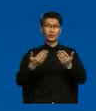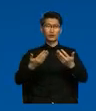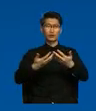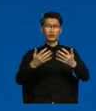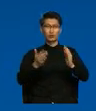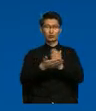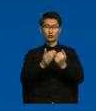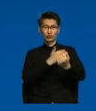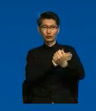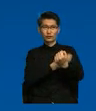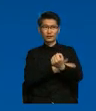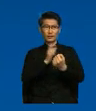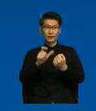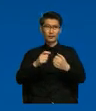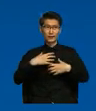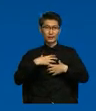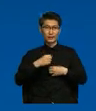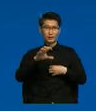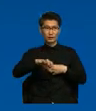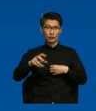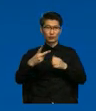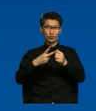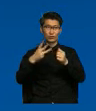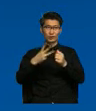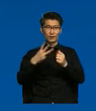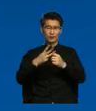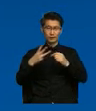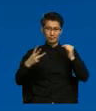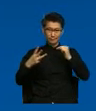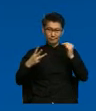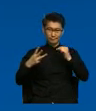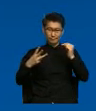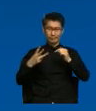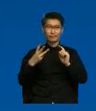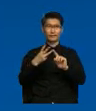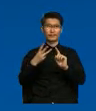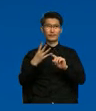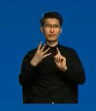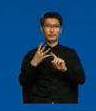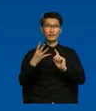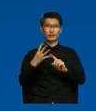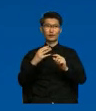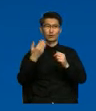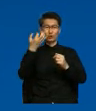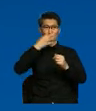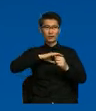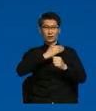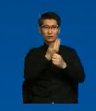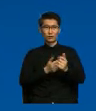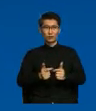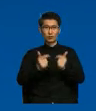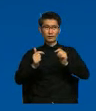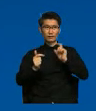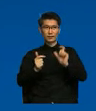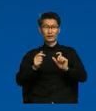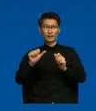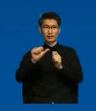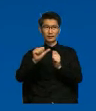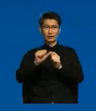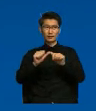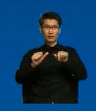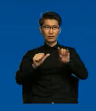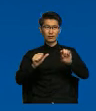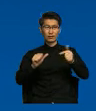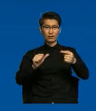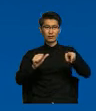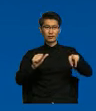분권 강화, 안전한 노동 일터 조성, 촘촘한 노동복지 실현, 노동 권익 보호 확대 및 강화, 노동